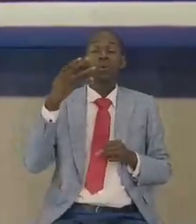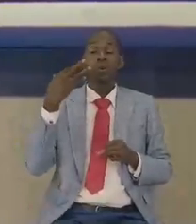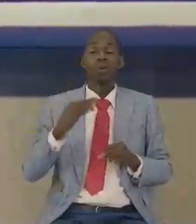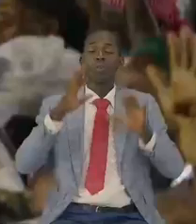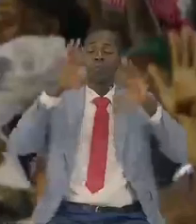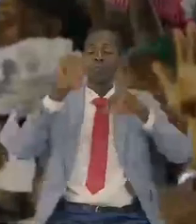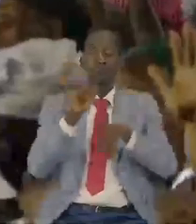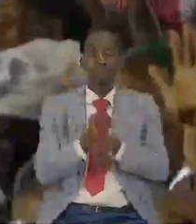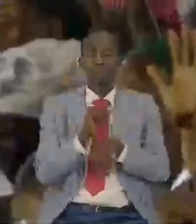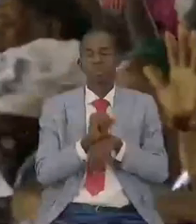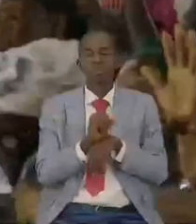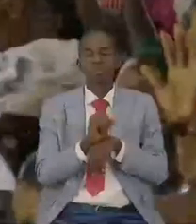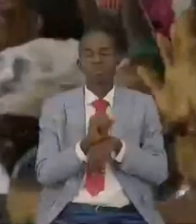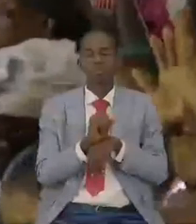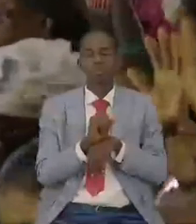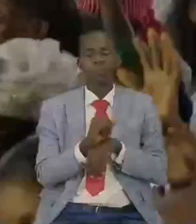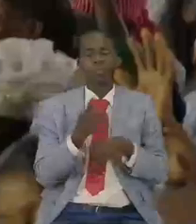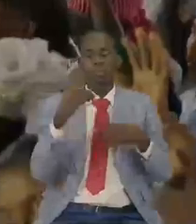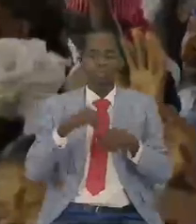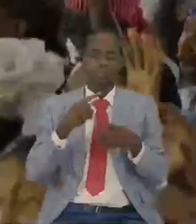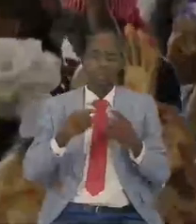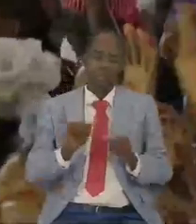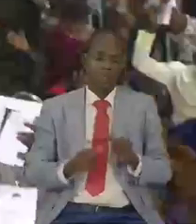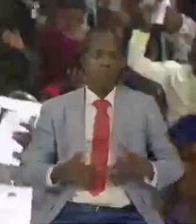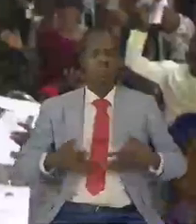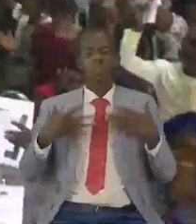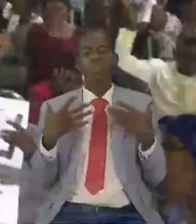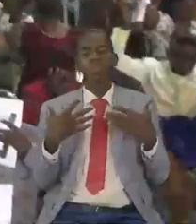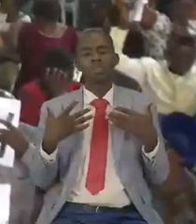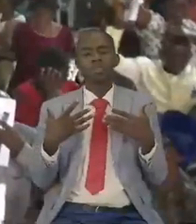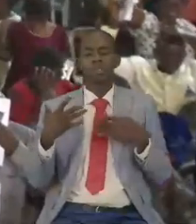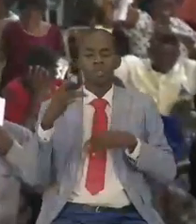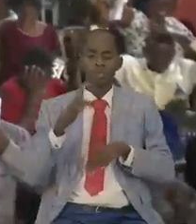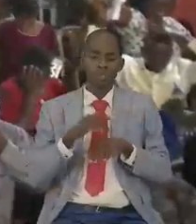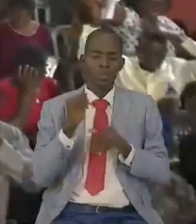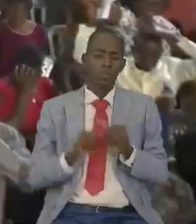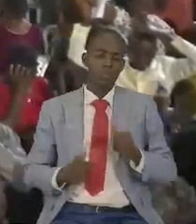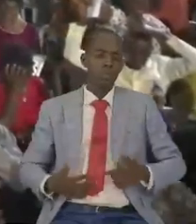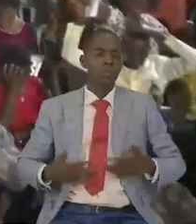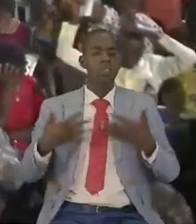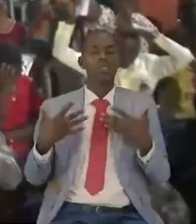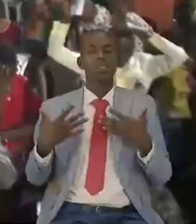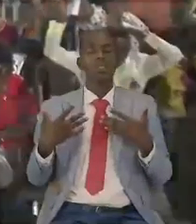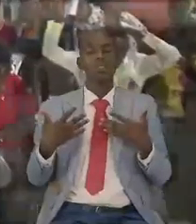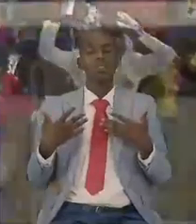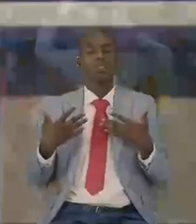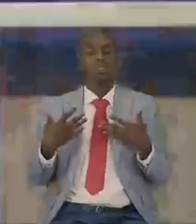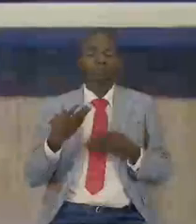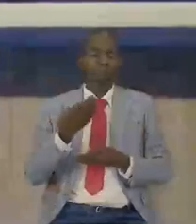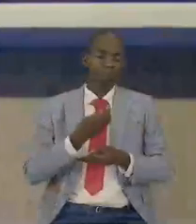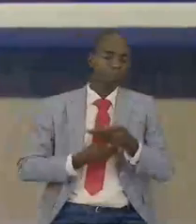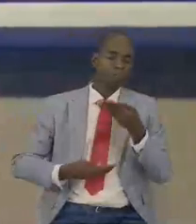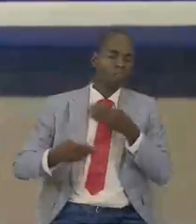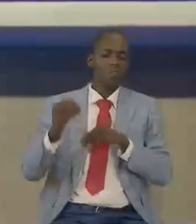miracle, viens dans chaque vie, touche chaque vie, révoque